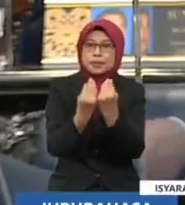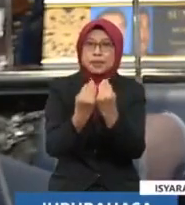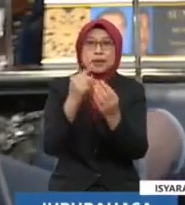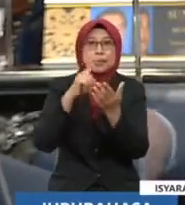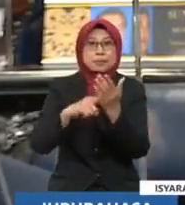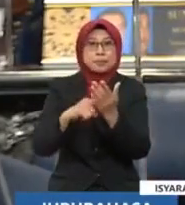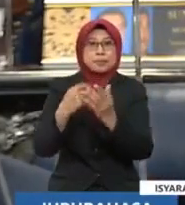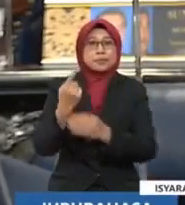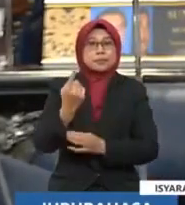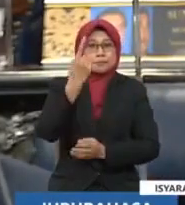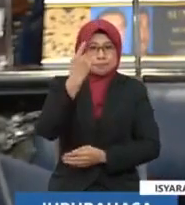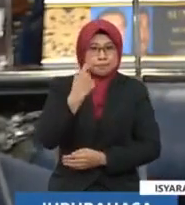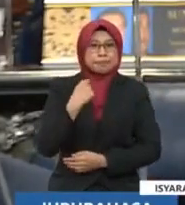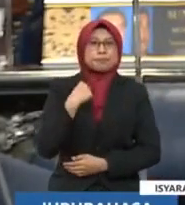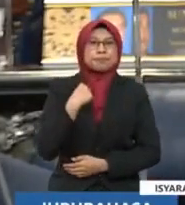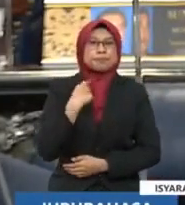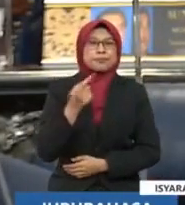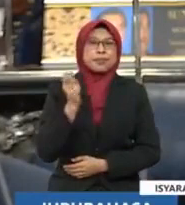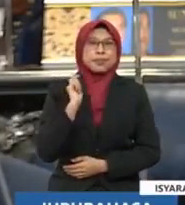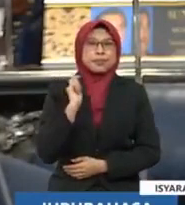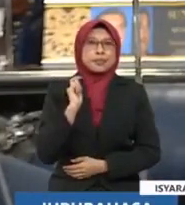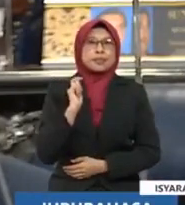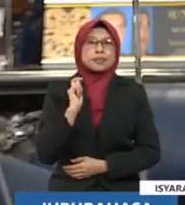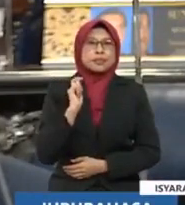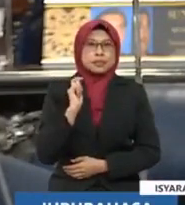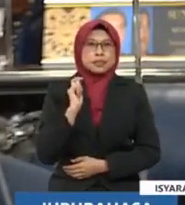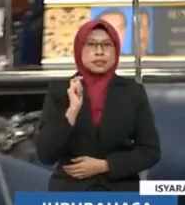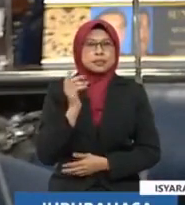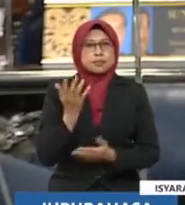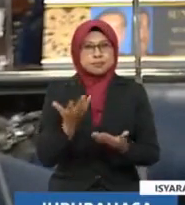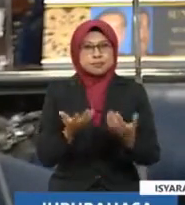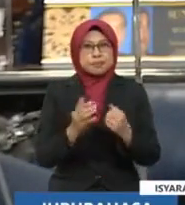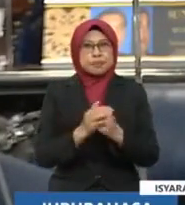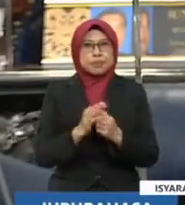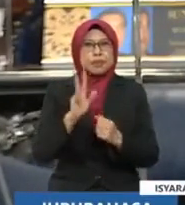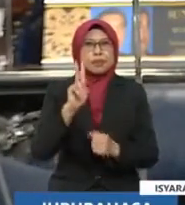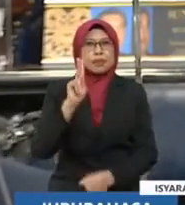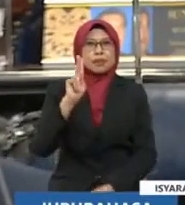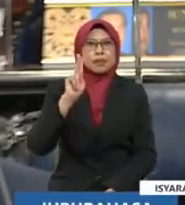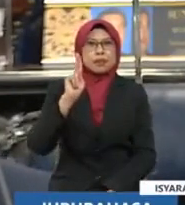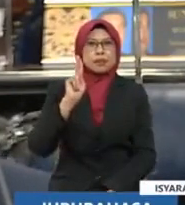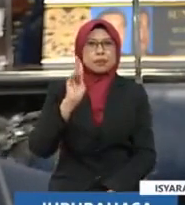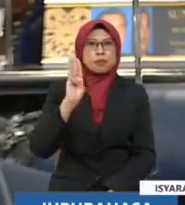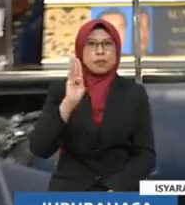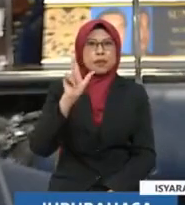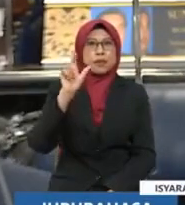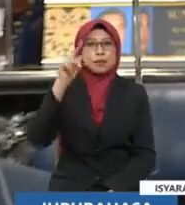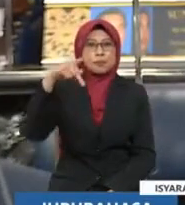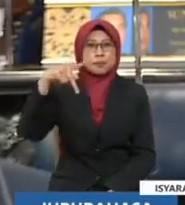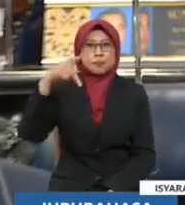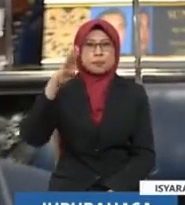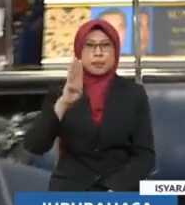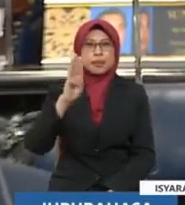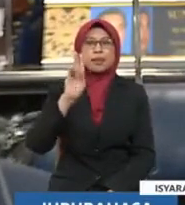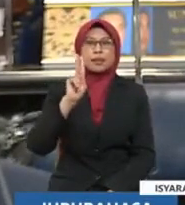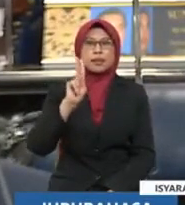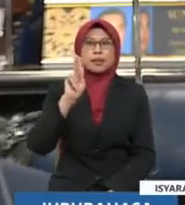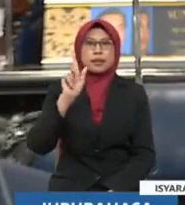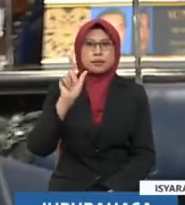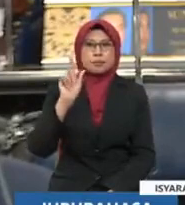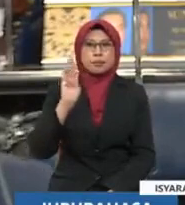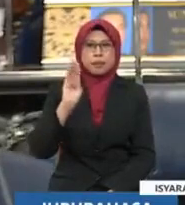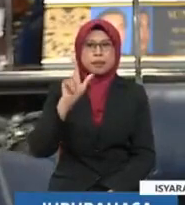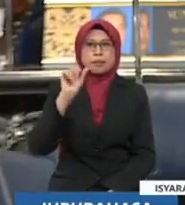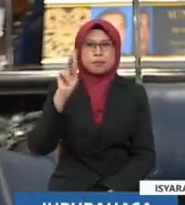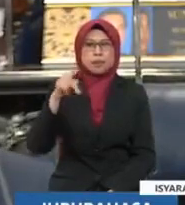diutarakan oleh Yang Berhormat Baling, sejumlah besar juga agaknya KPLB telah membelanjakan di Baling. Contohnya